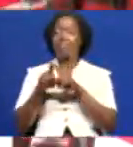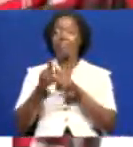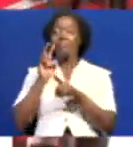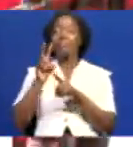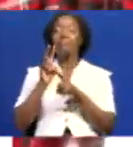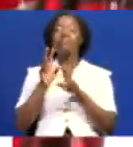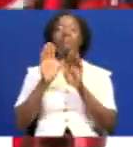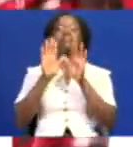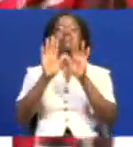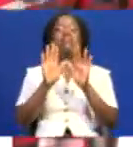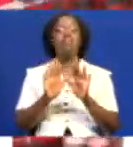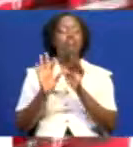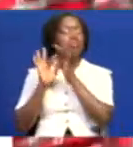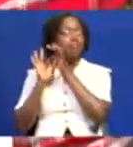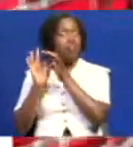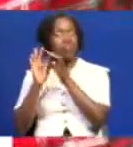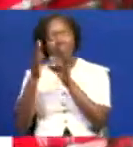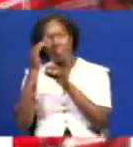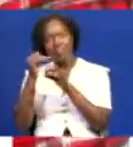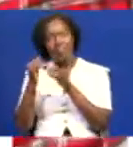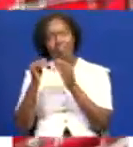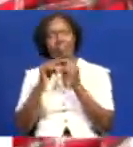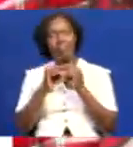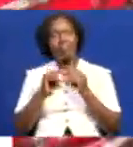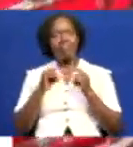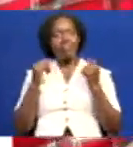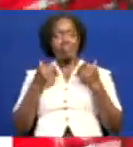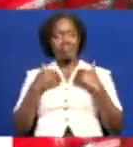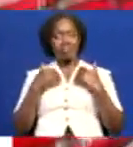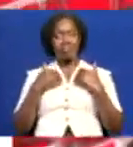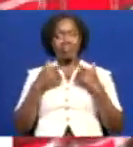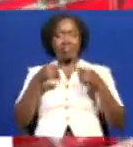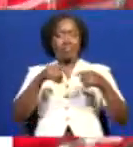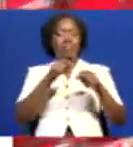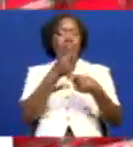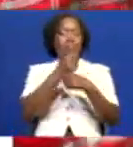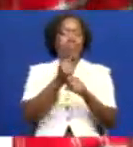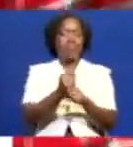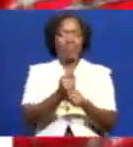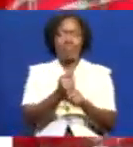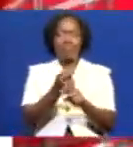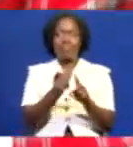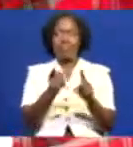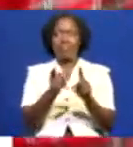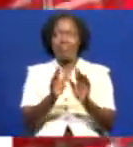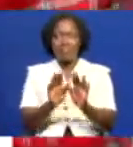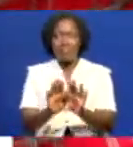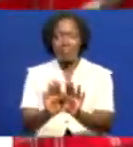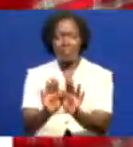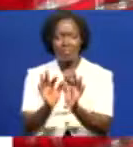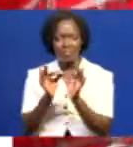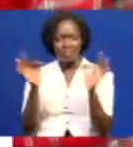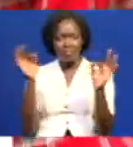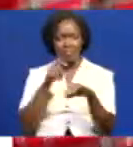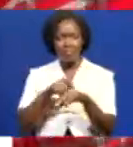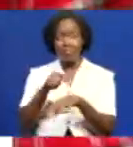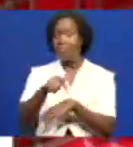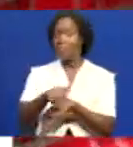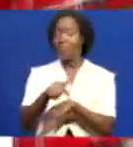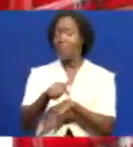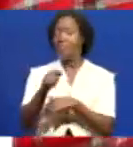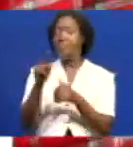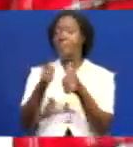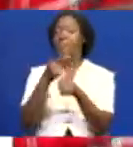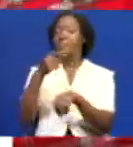umuhimu wa culture, kwa sababu mashanga yenye tunayofalia ni wao ndio wamekuwa wakitengeneza, lakini tumeiacha kwa muda. Leo ni siku ya